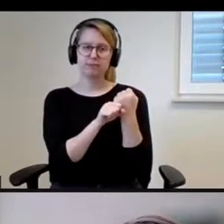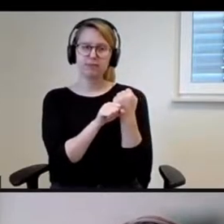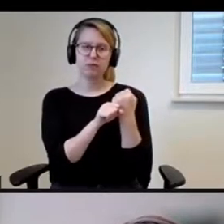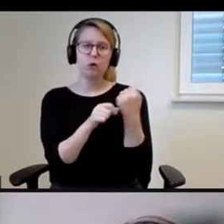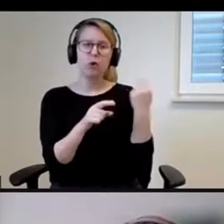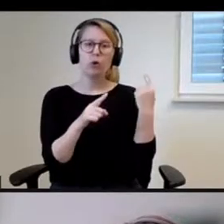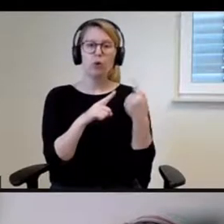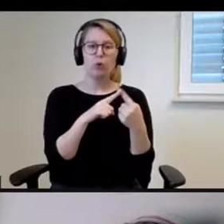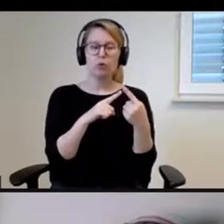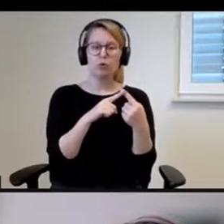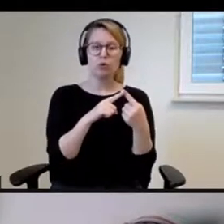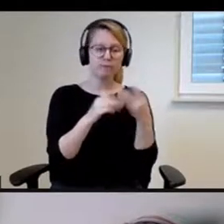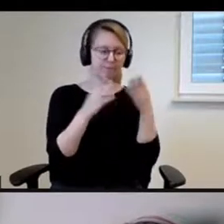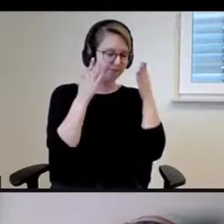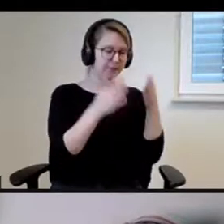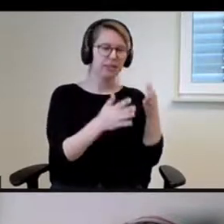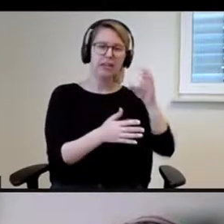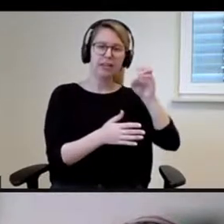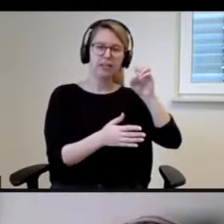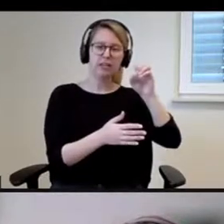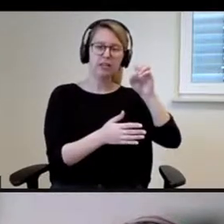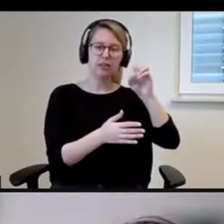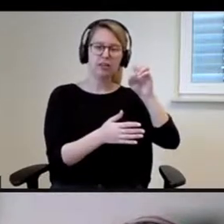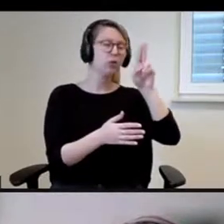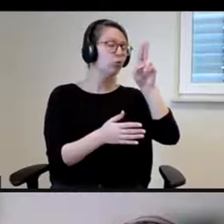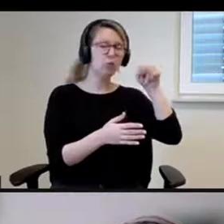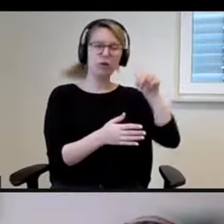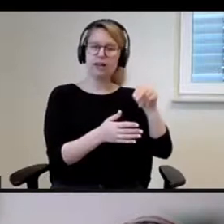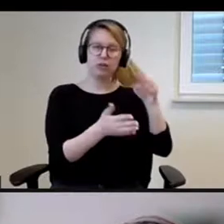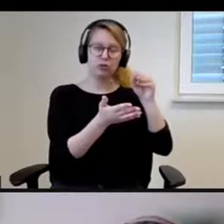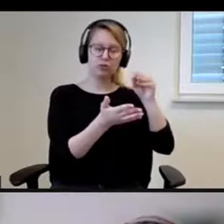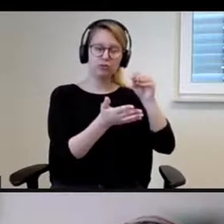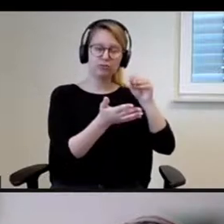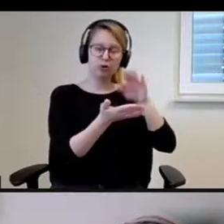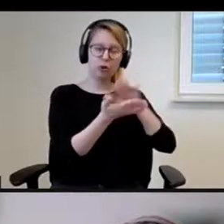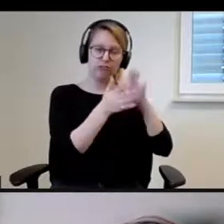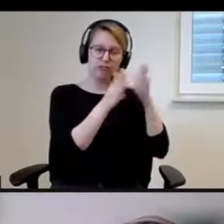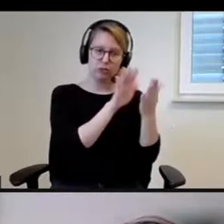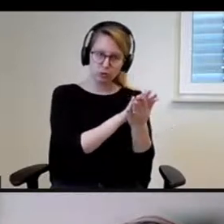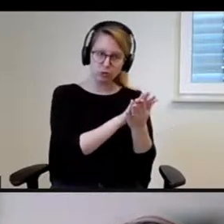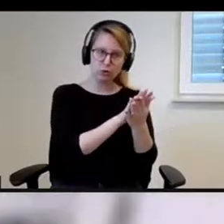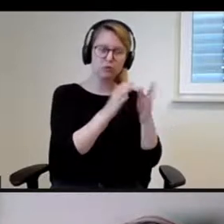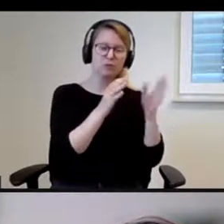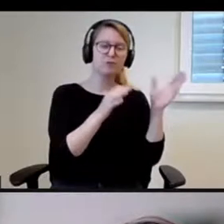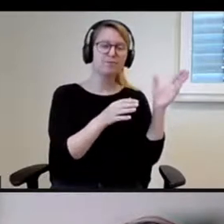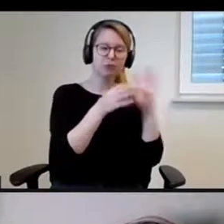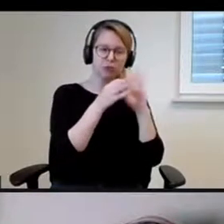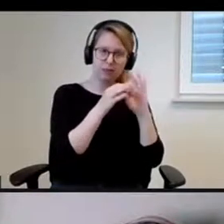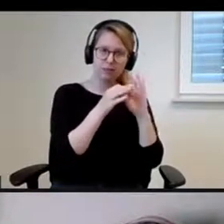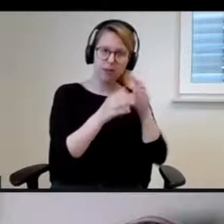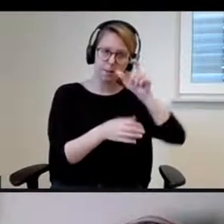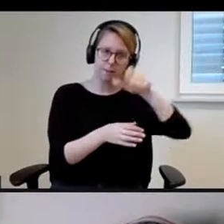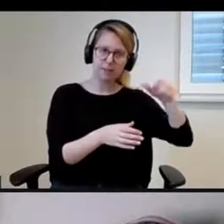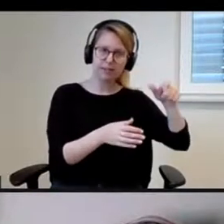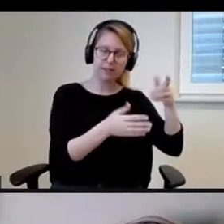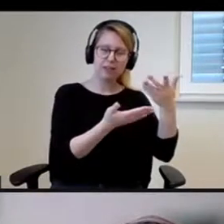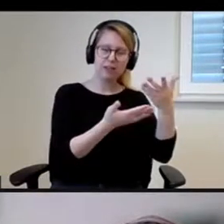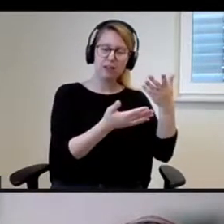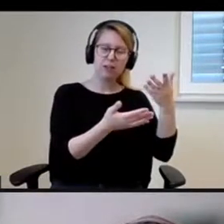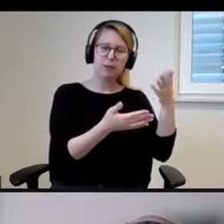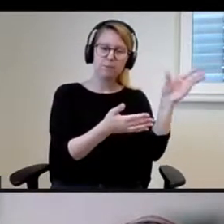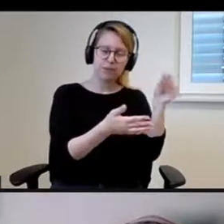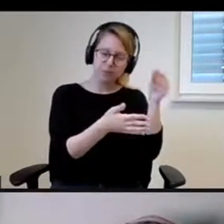personnes ayant un handicap. Et je dois dire que la commission des pétitions, dont je suis membre et qui est une commission très proche